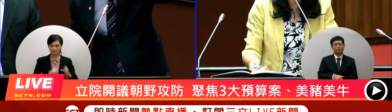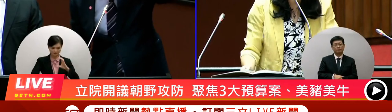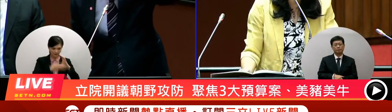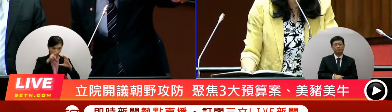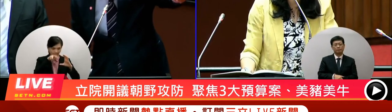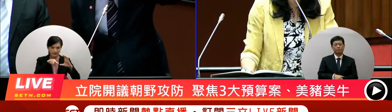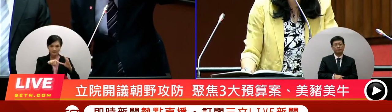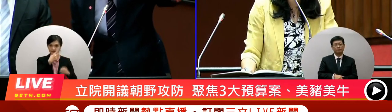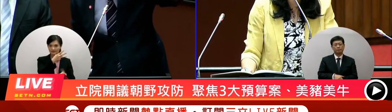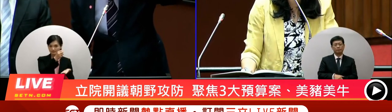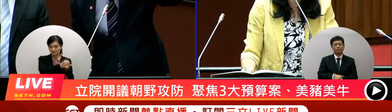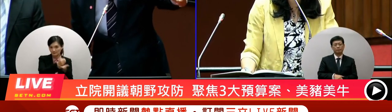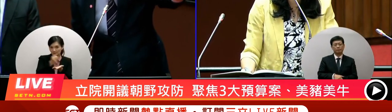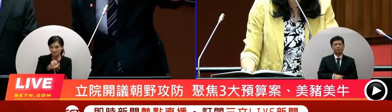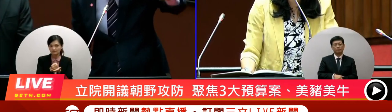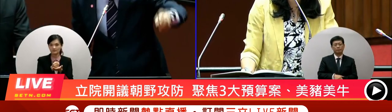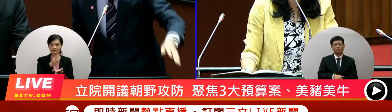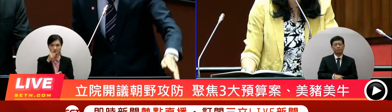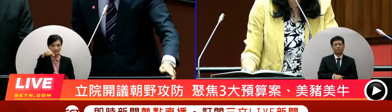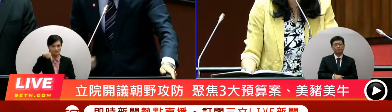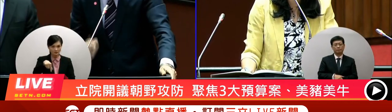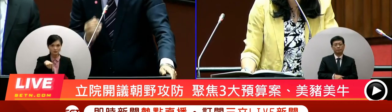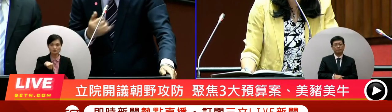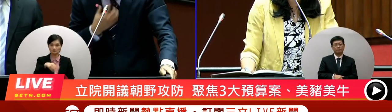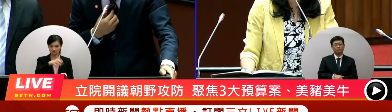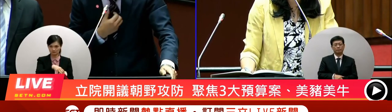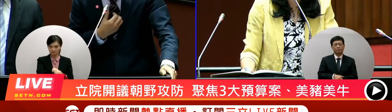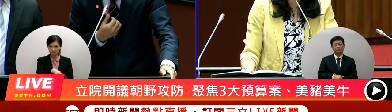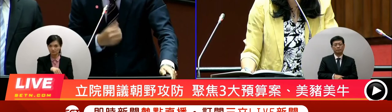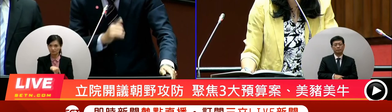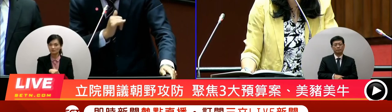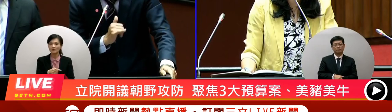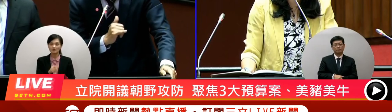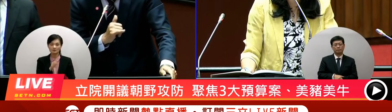张 CS 产销履历有机跟我们的溯源，目前